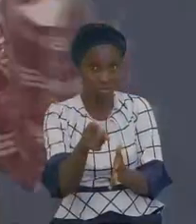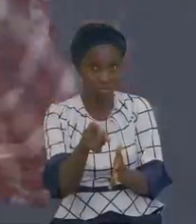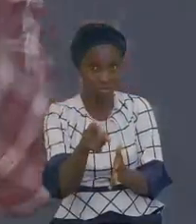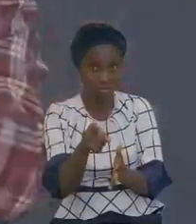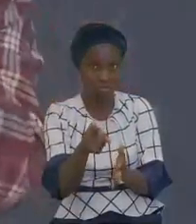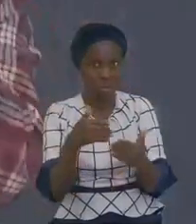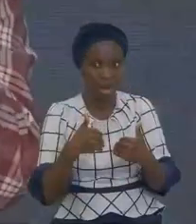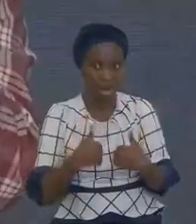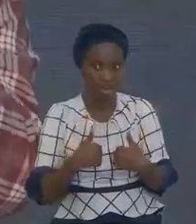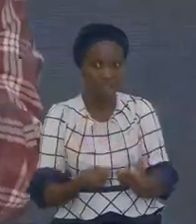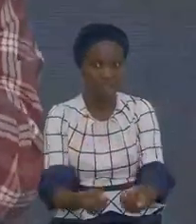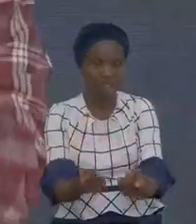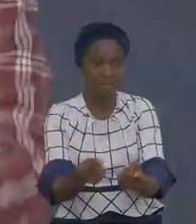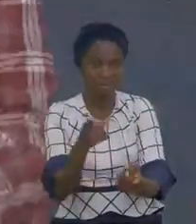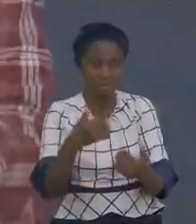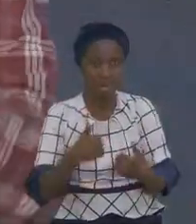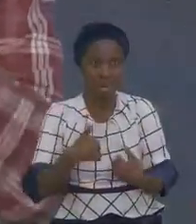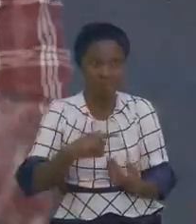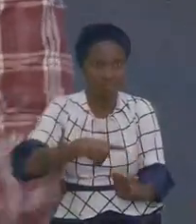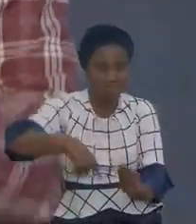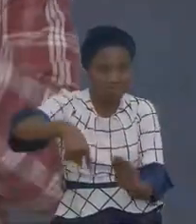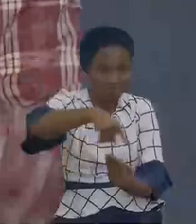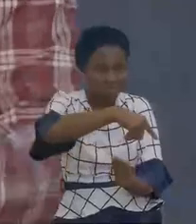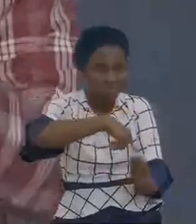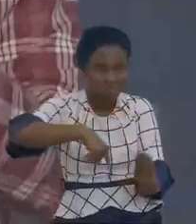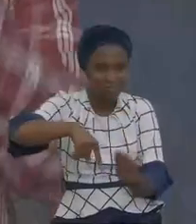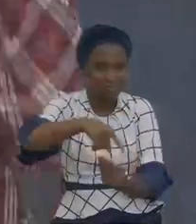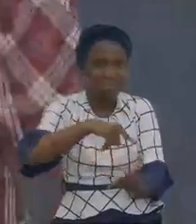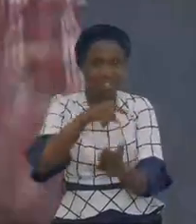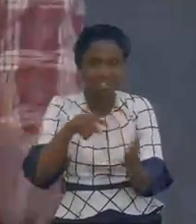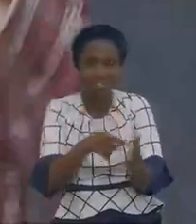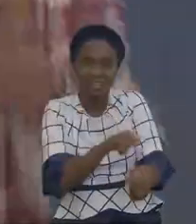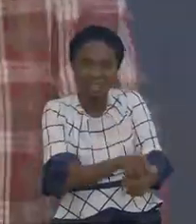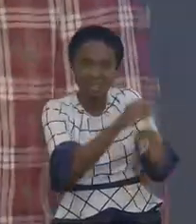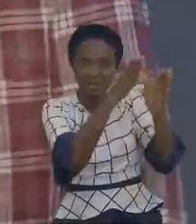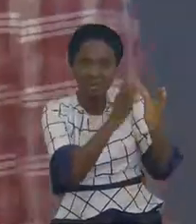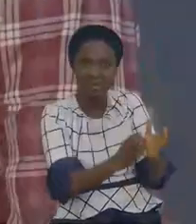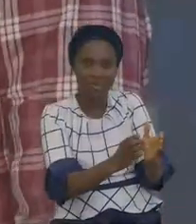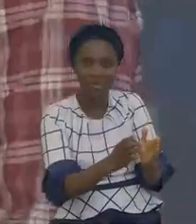contours de cette montagne. Tournez-vous vers le nord.